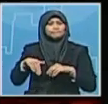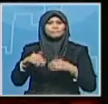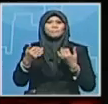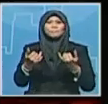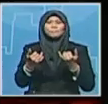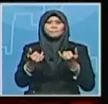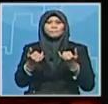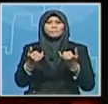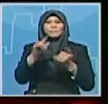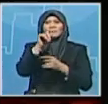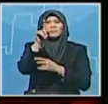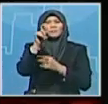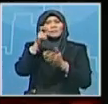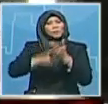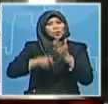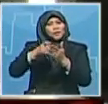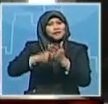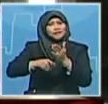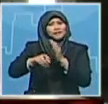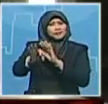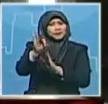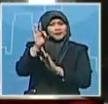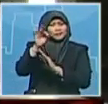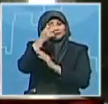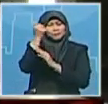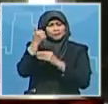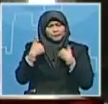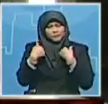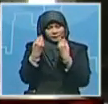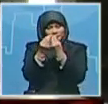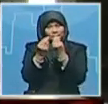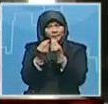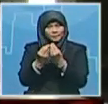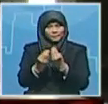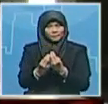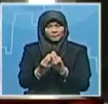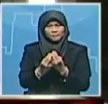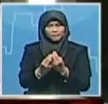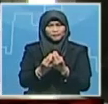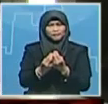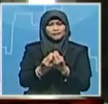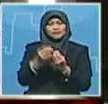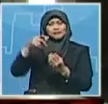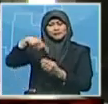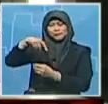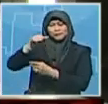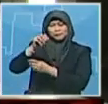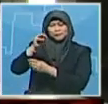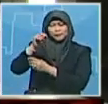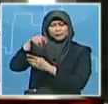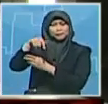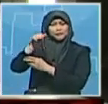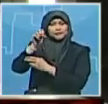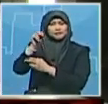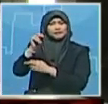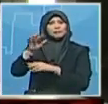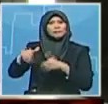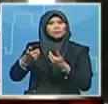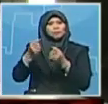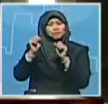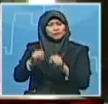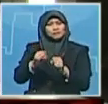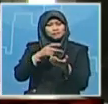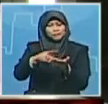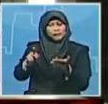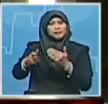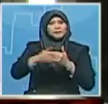pemansuhan tol yang terpilih ini, tentulah ada perkiraan soal pampasan itu juga. Bagaimana menampung pampasan itu